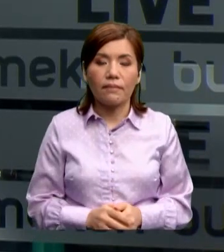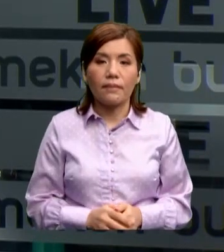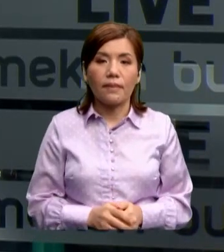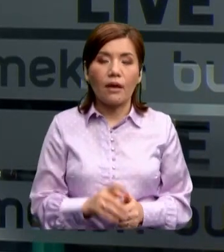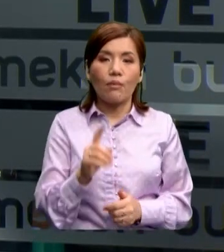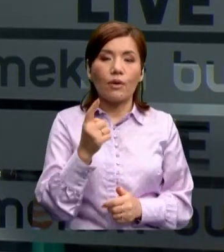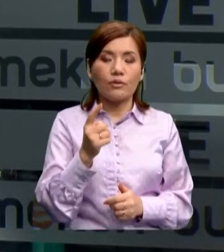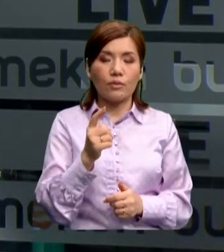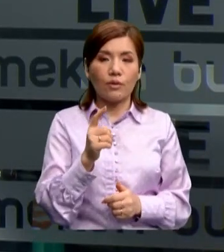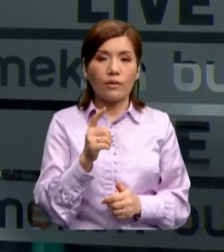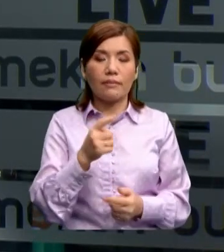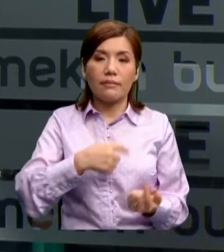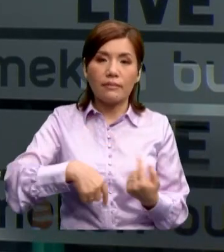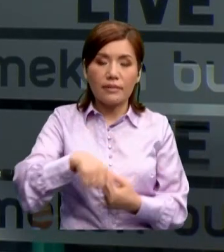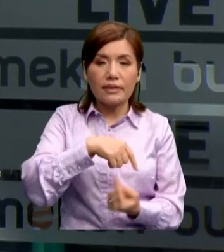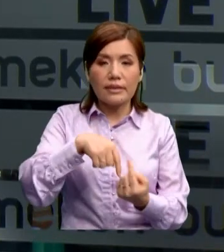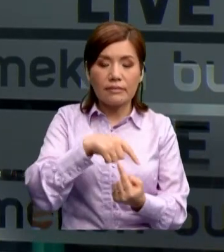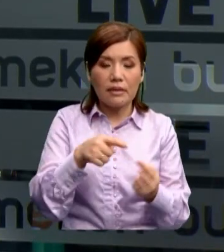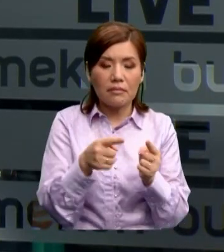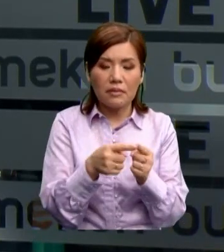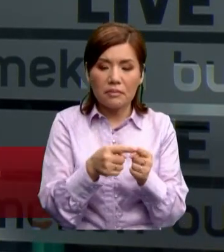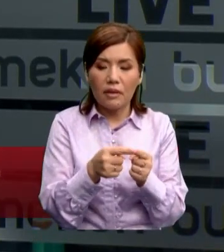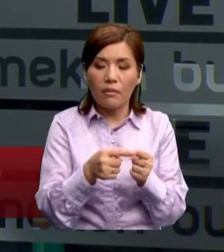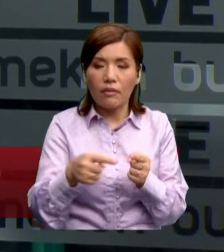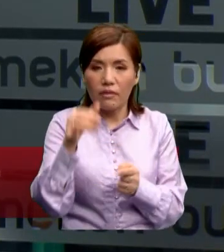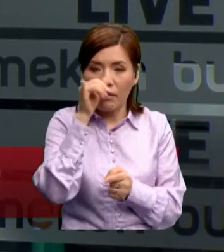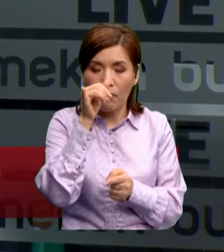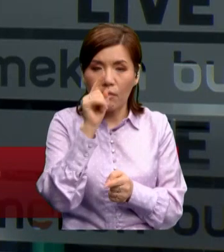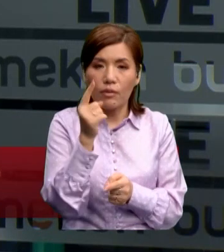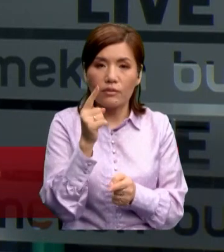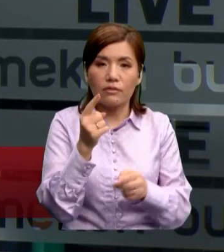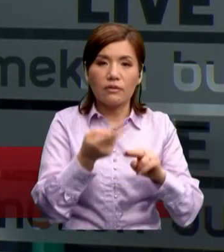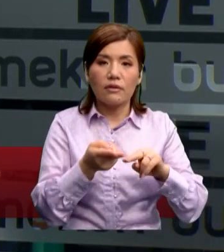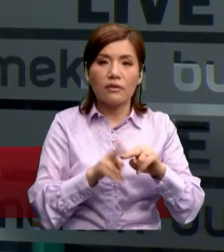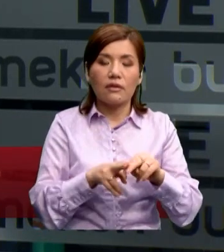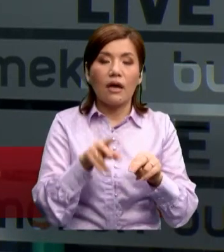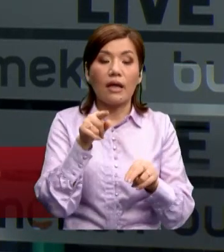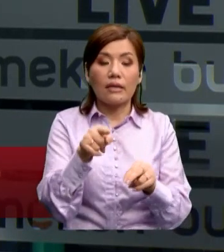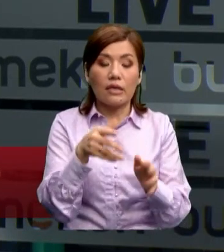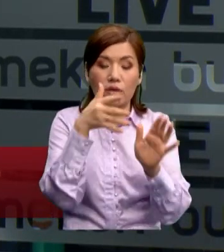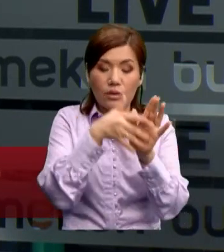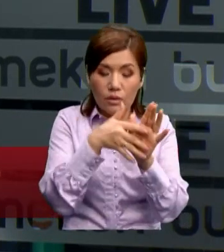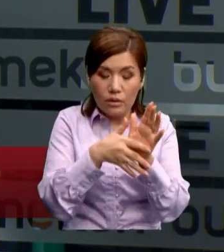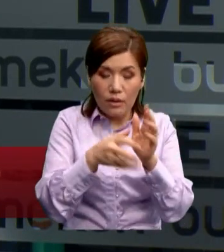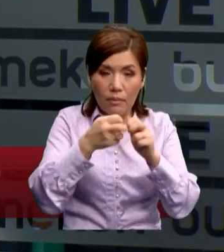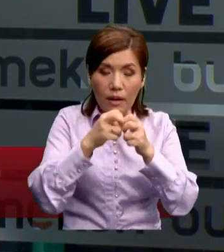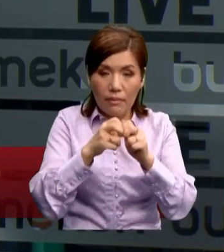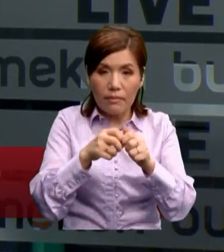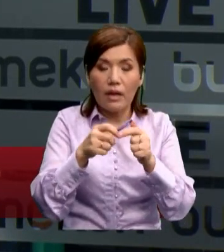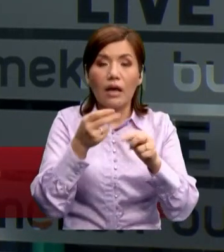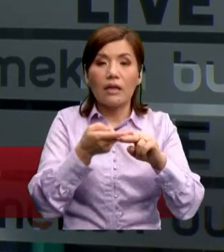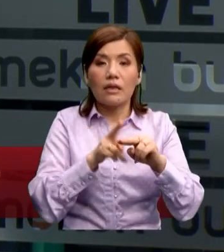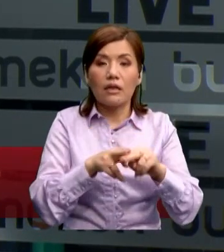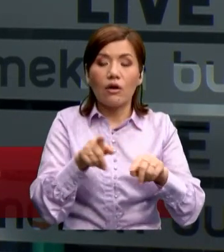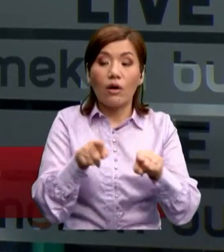почему бизнесменам часто не продлевают аренду земельных участков на ответ дали в антикорией минсельхозе они изучили проблему и нашли что-то вроде